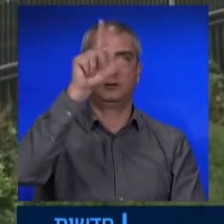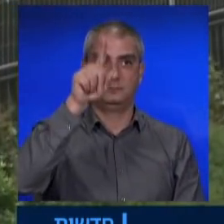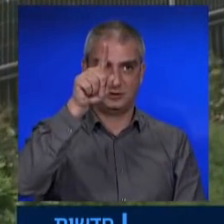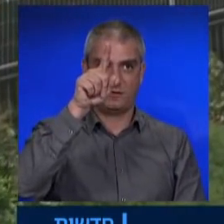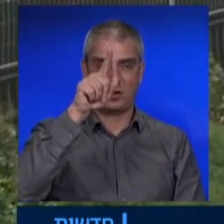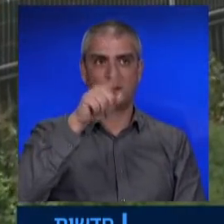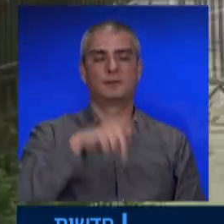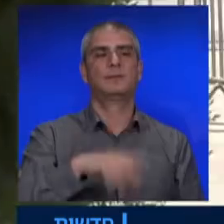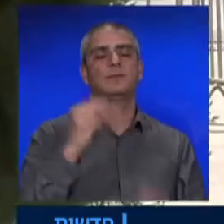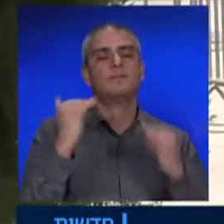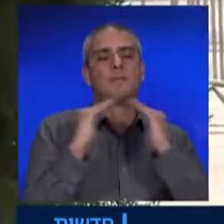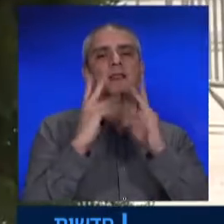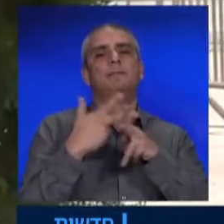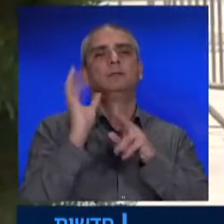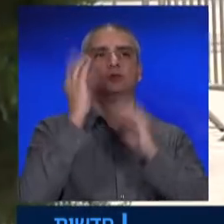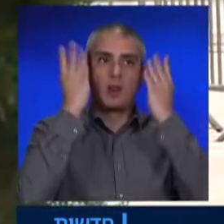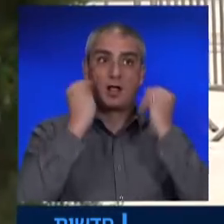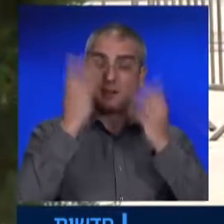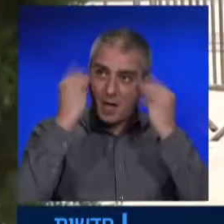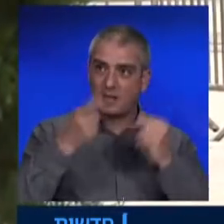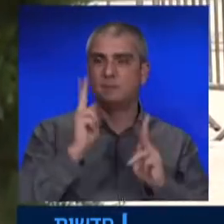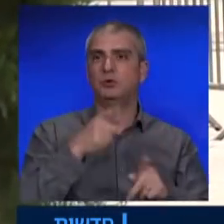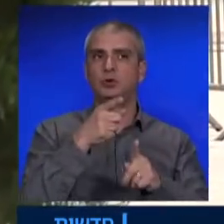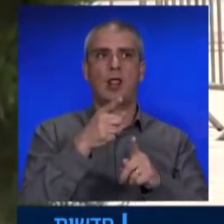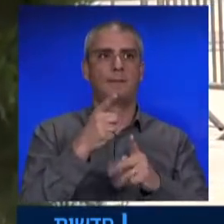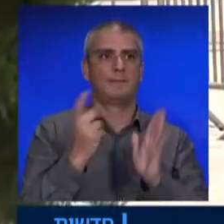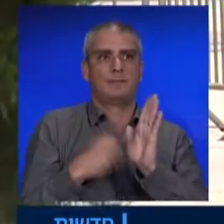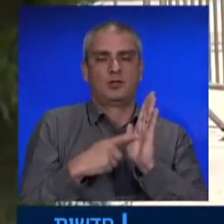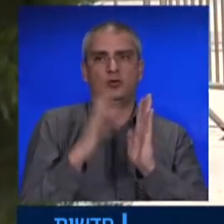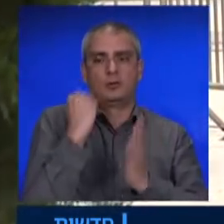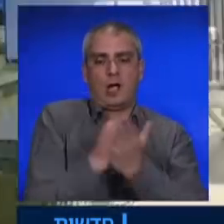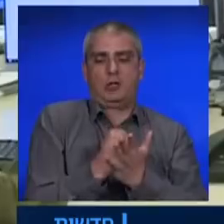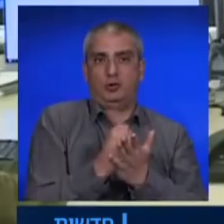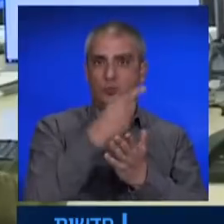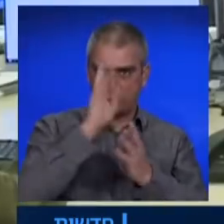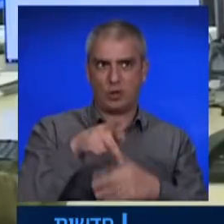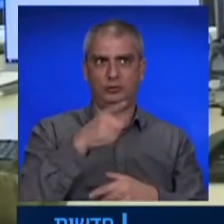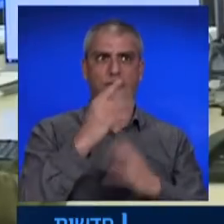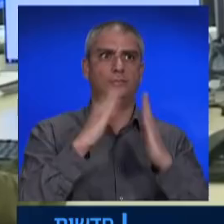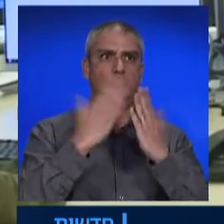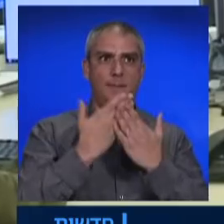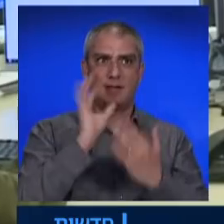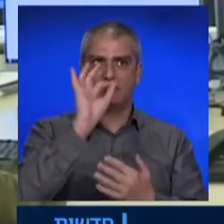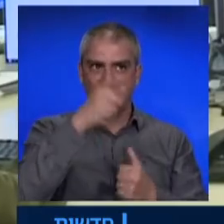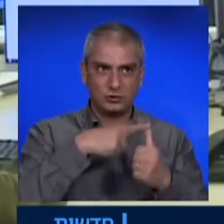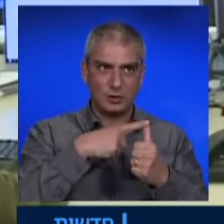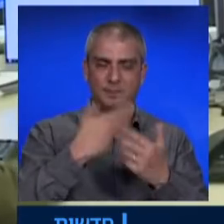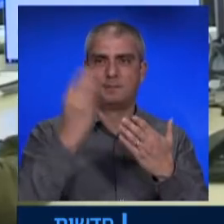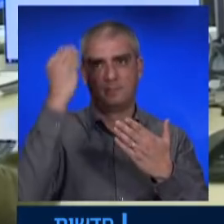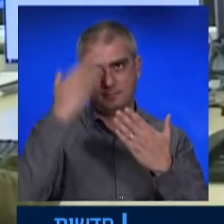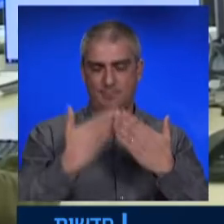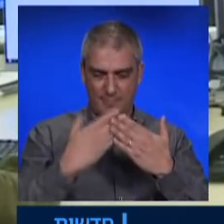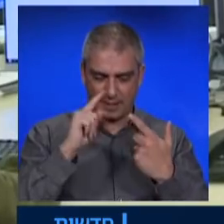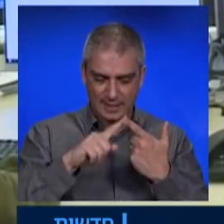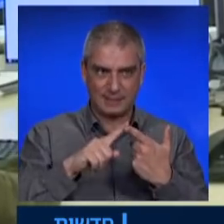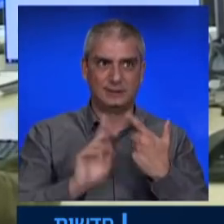למגזר החרדי. החרדים יש להם דרישות קשות, אז כאן יש להם את הבתי מדרש שלהם, את הבתי כנסת שלהם,